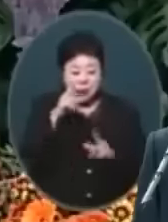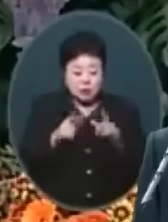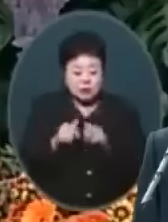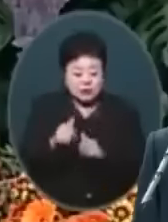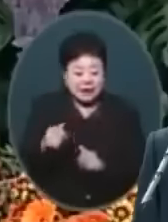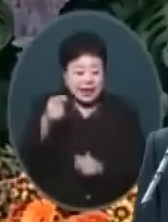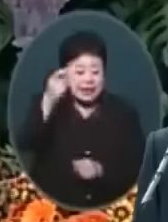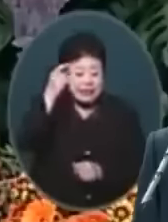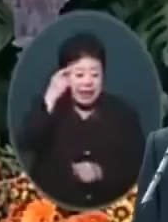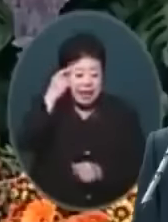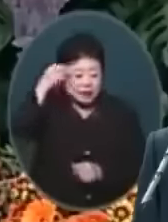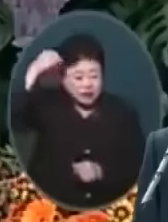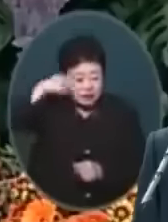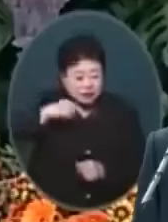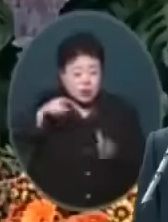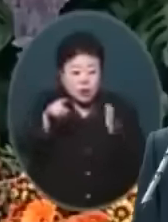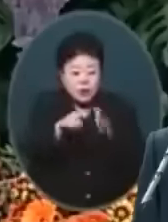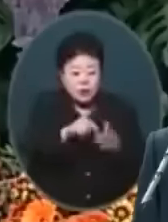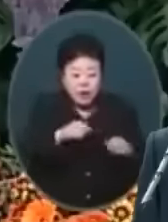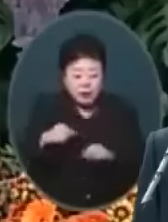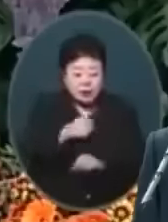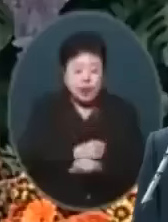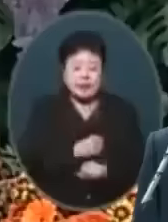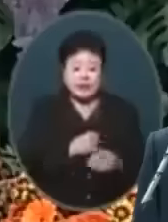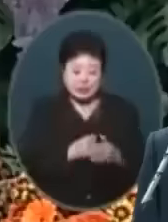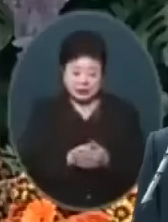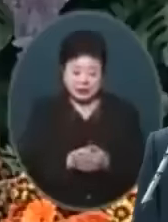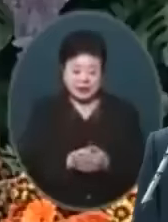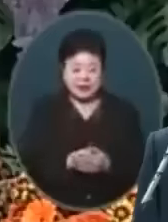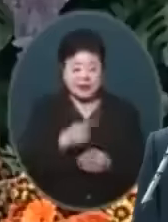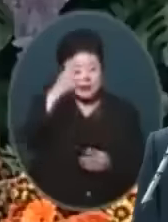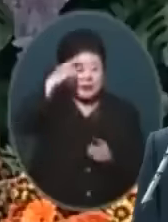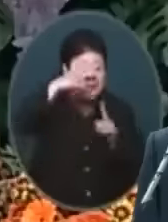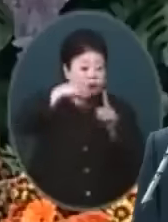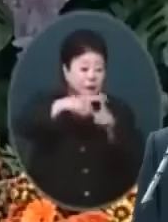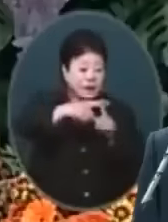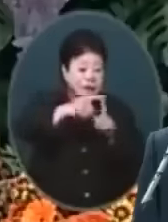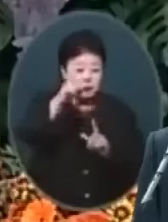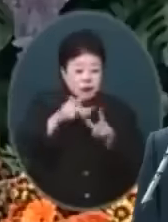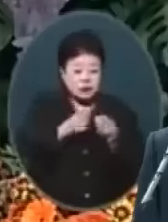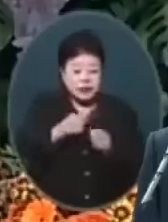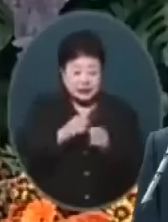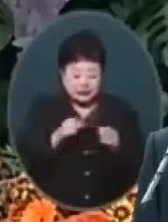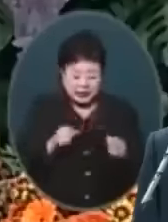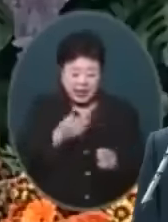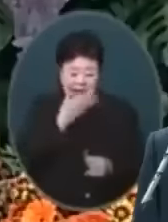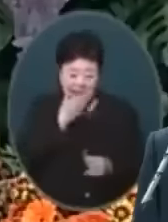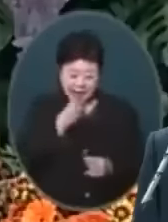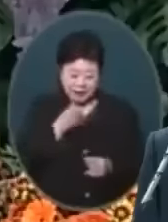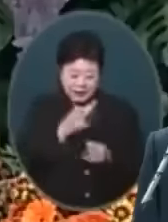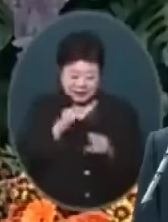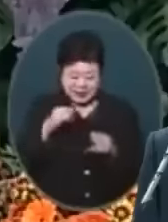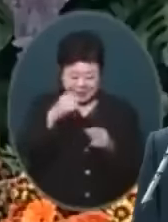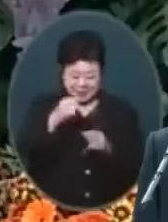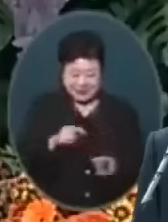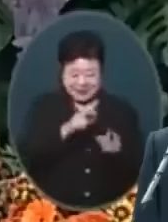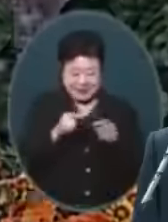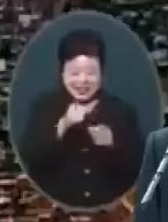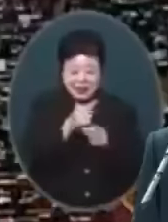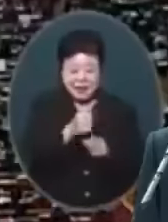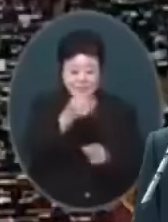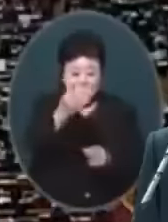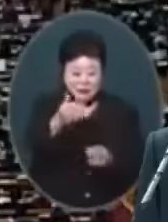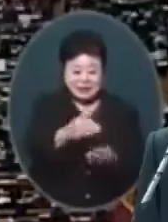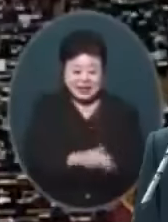따라 생각하고 느끼고 믿고 행동하기 때문에 긍정적인 자화상을 가진 사람이 행복한 사람을 살게